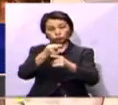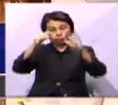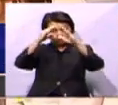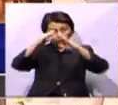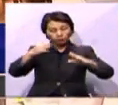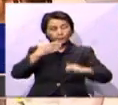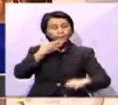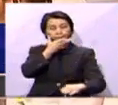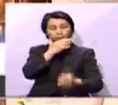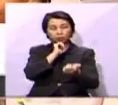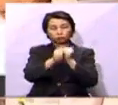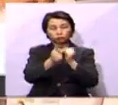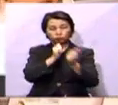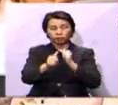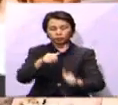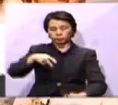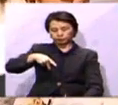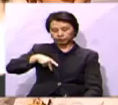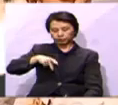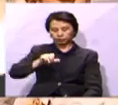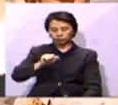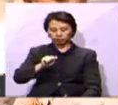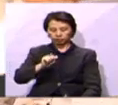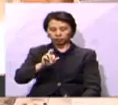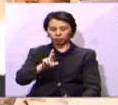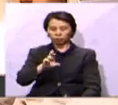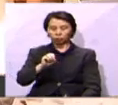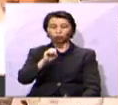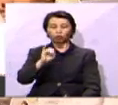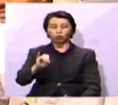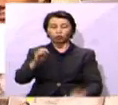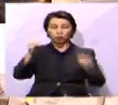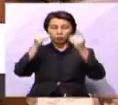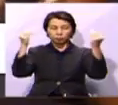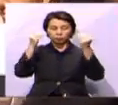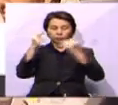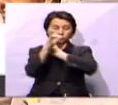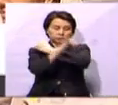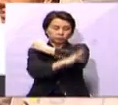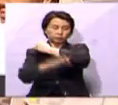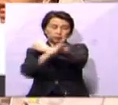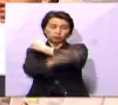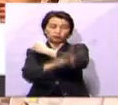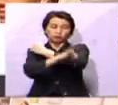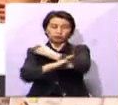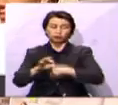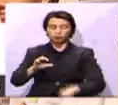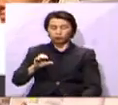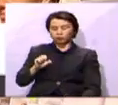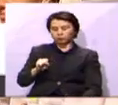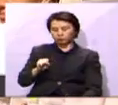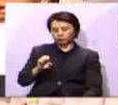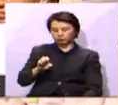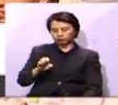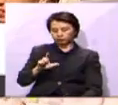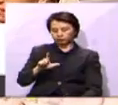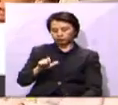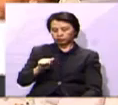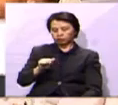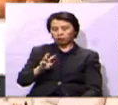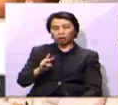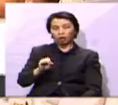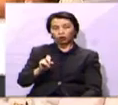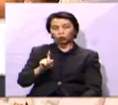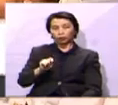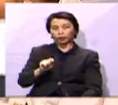Belia Sukan Paroi Seremban Negeri Sembilan sempena Majlis Negeri Sembilan Berselawat yang akan bermula sebentar sahaja